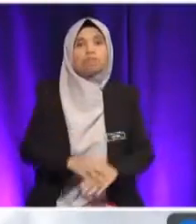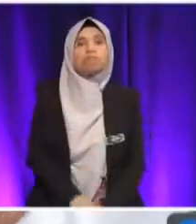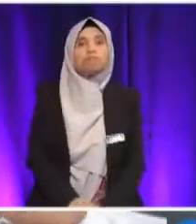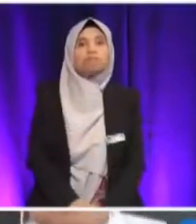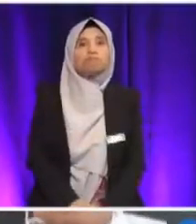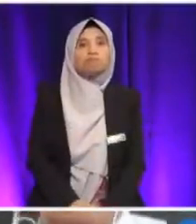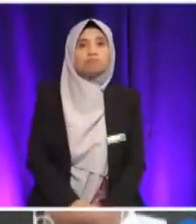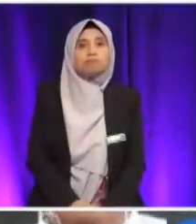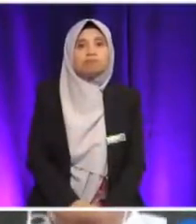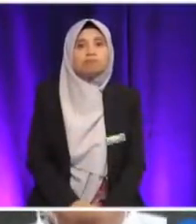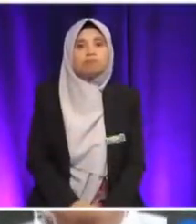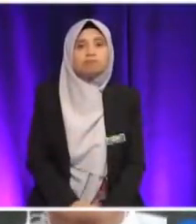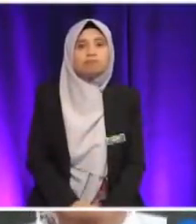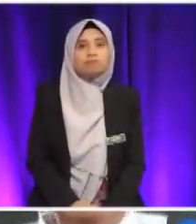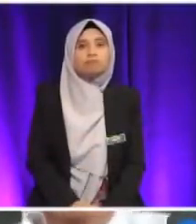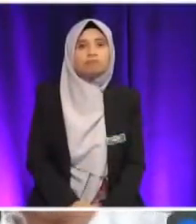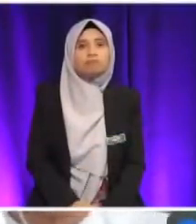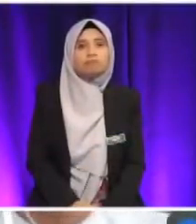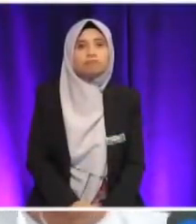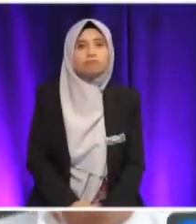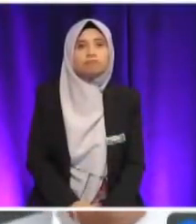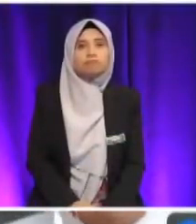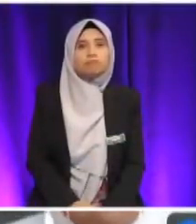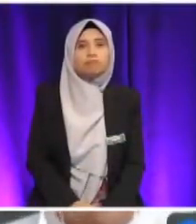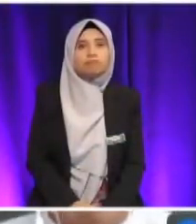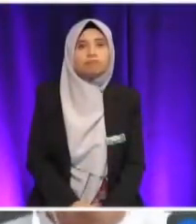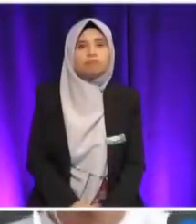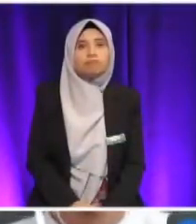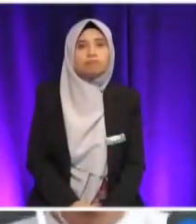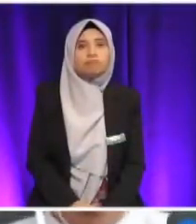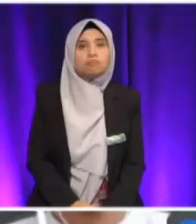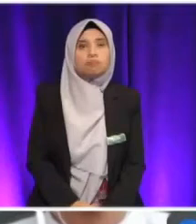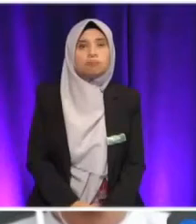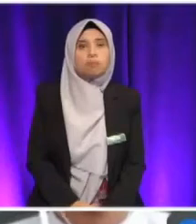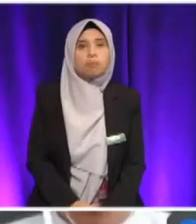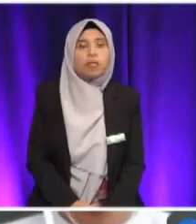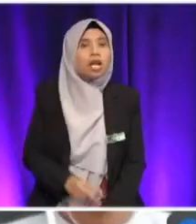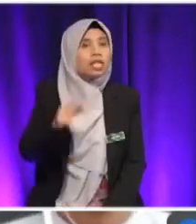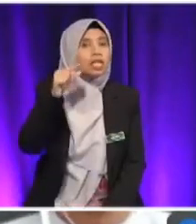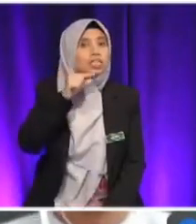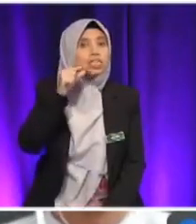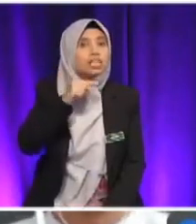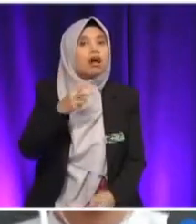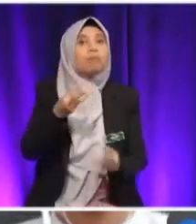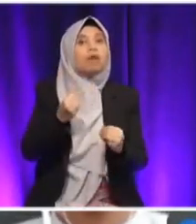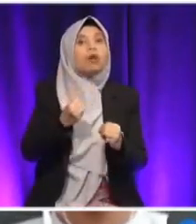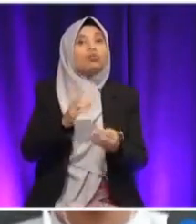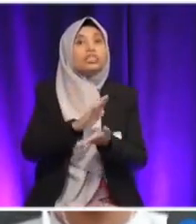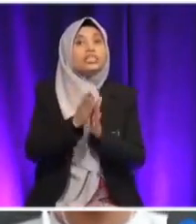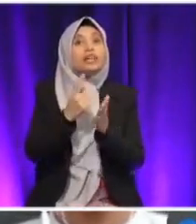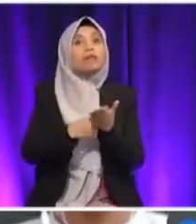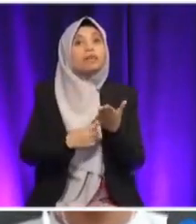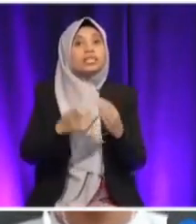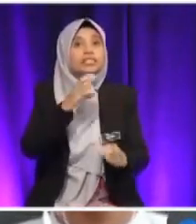Hai penuh tv oke oke Ini Kristina Kristina cita-cita kitchen enak jadi apa